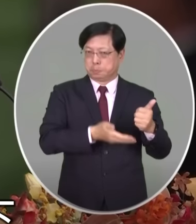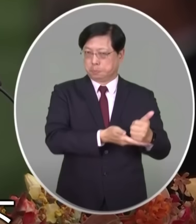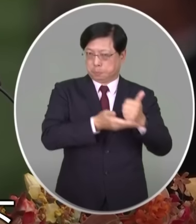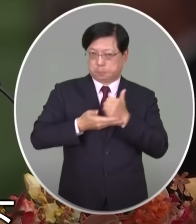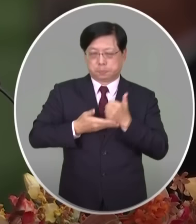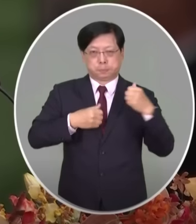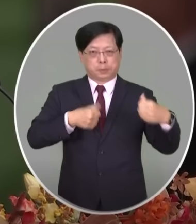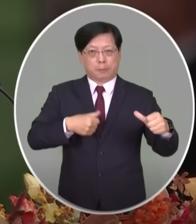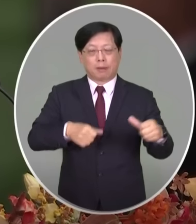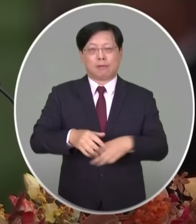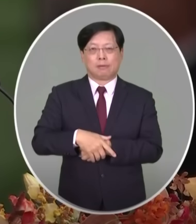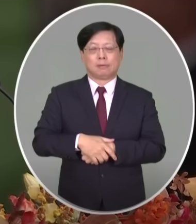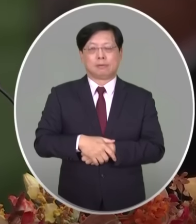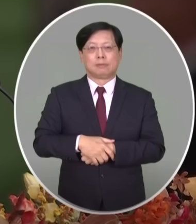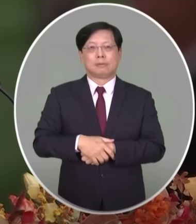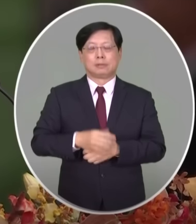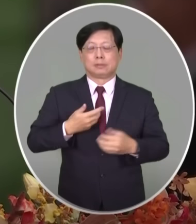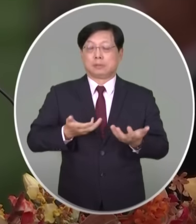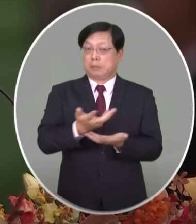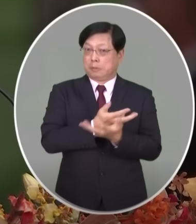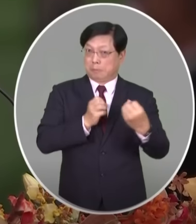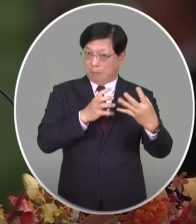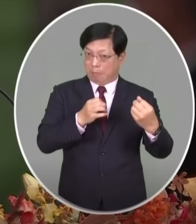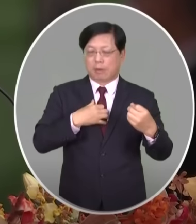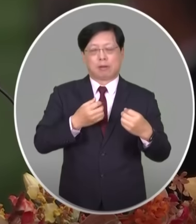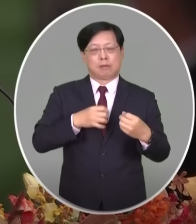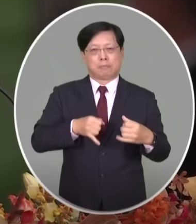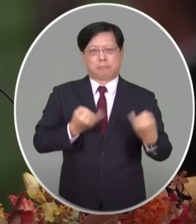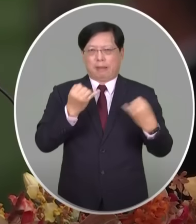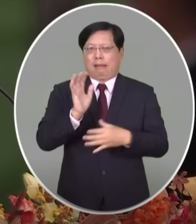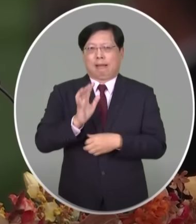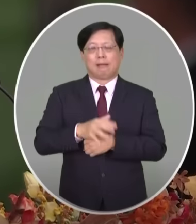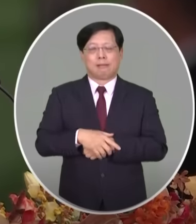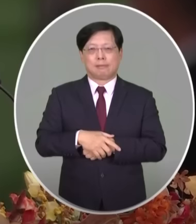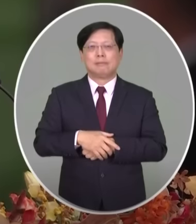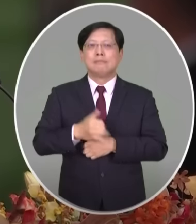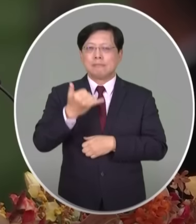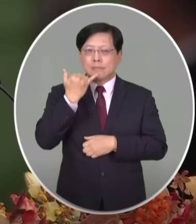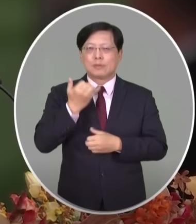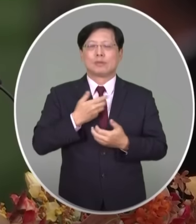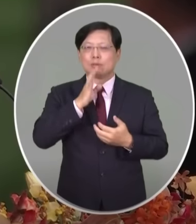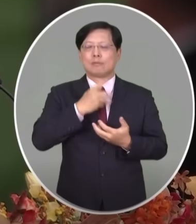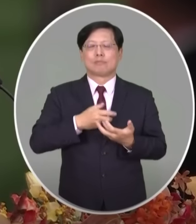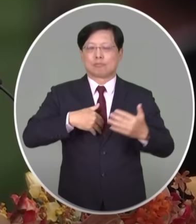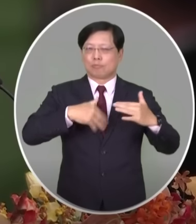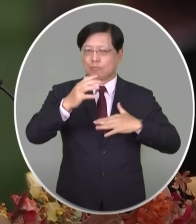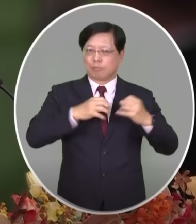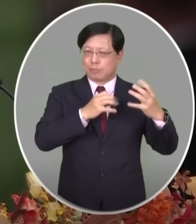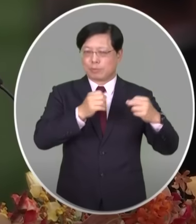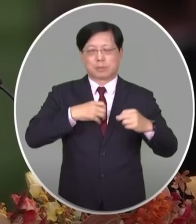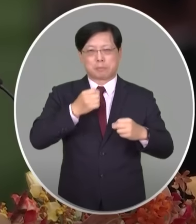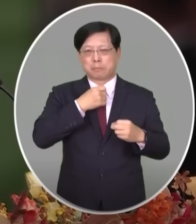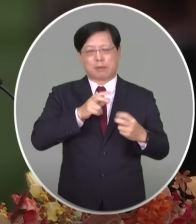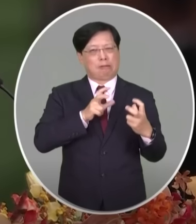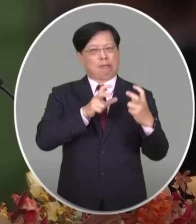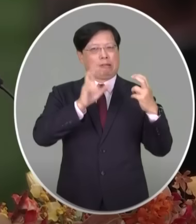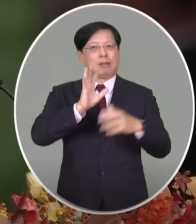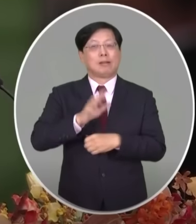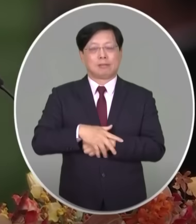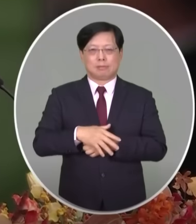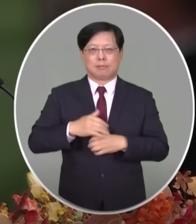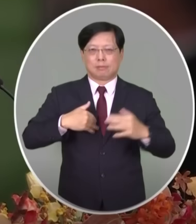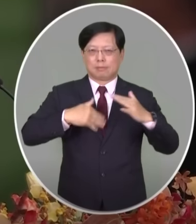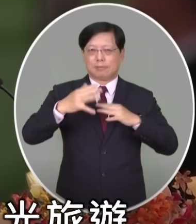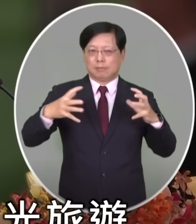下，以对话取代对抗，交流取代围堵，进行合